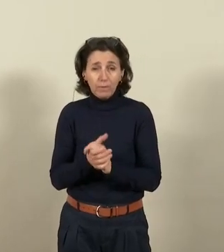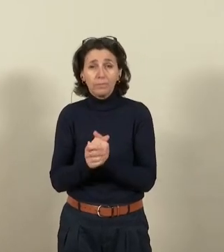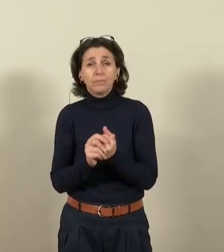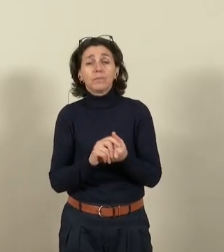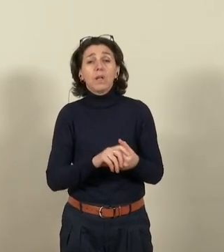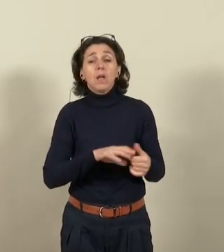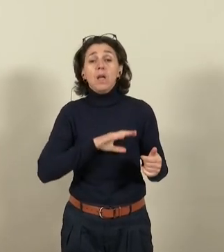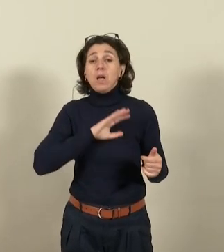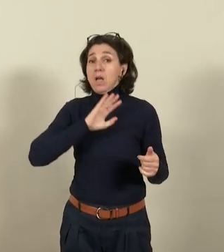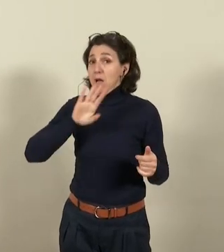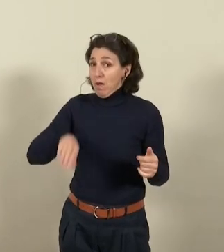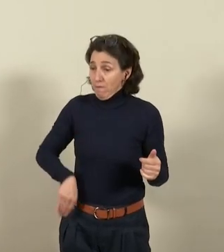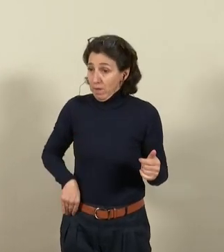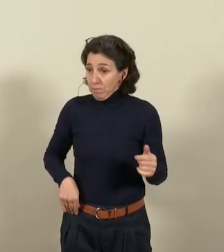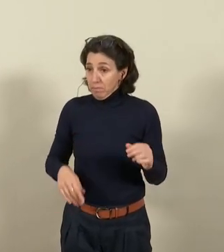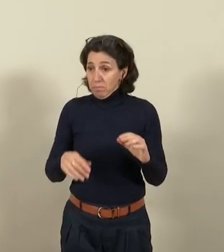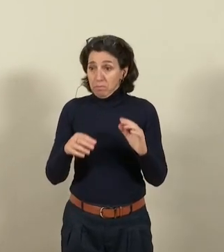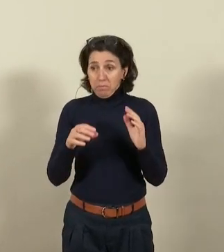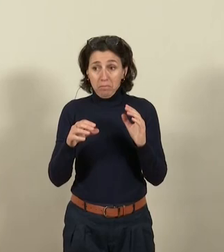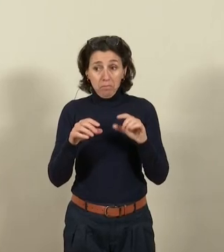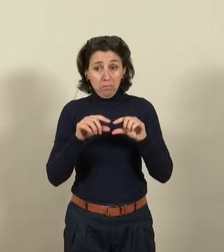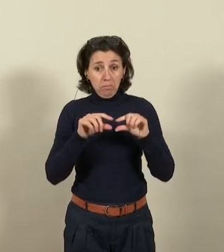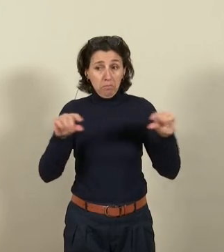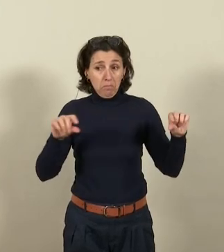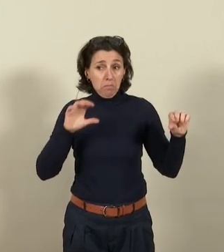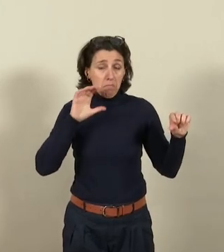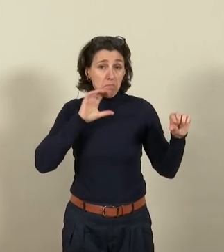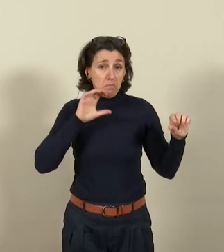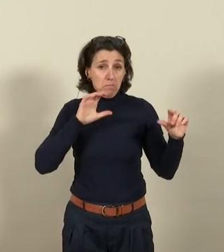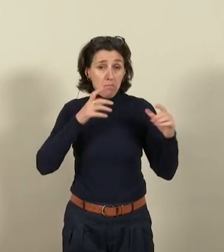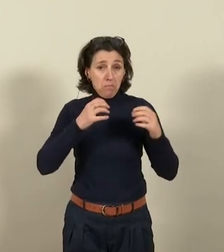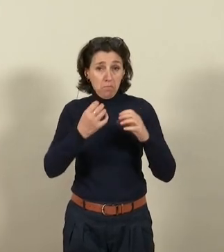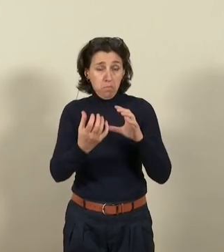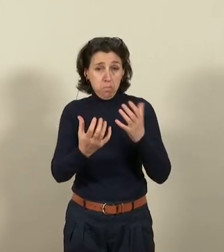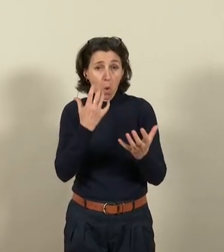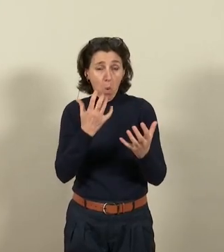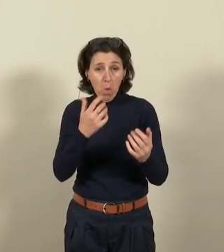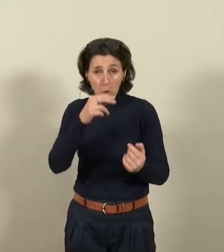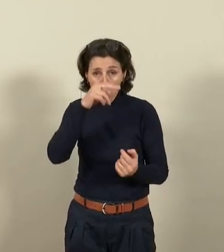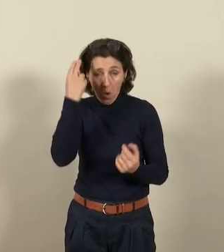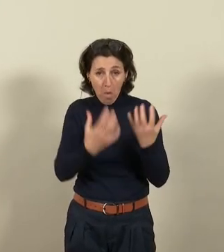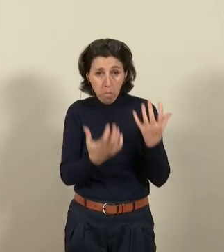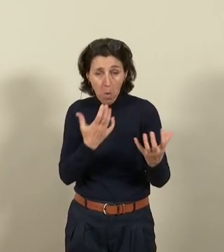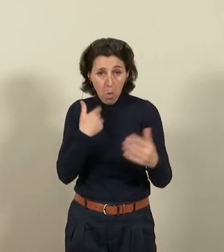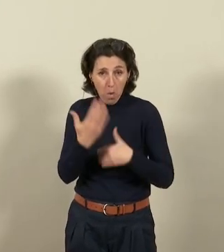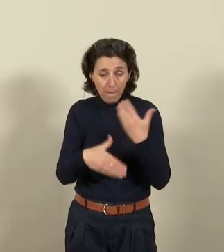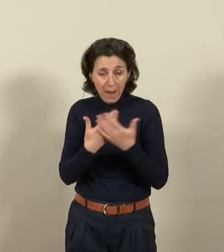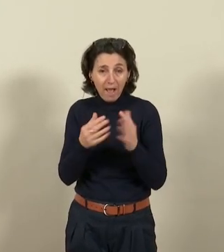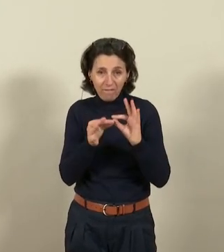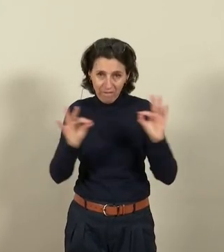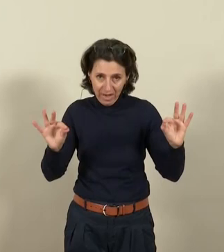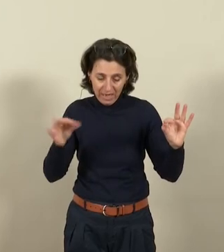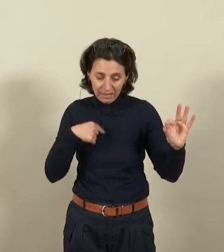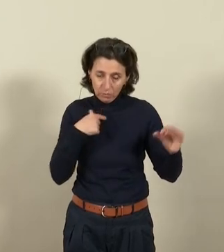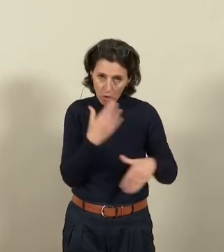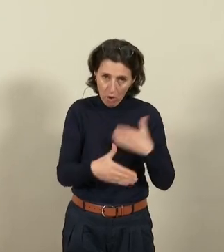gras par je reprends la formulation exacte excusez-moi c'est pourquoi nous vous